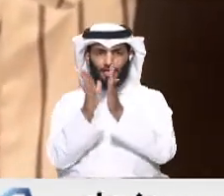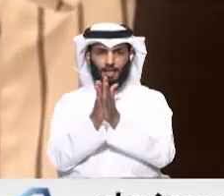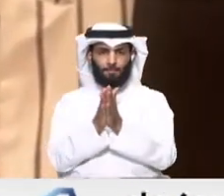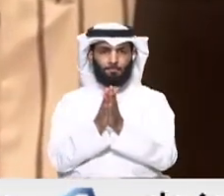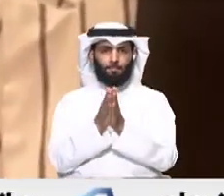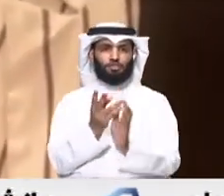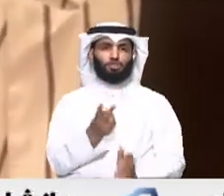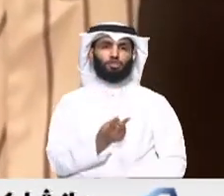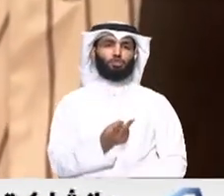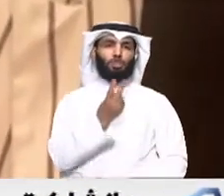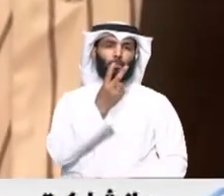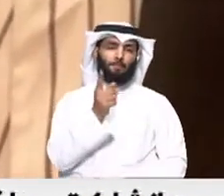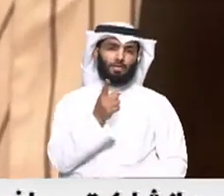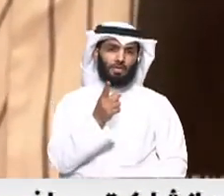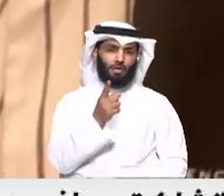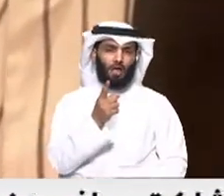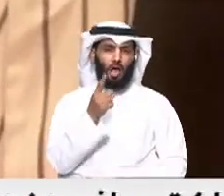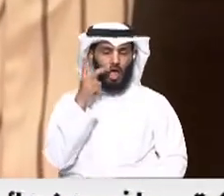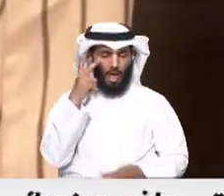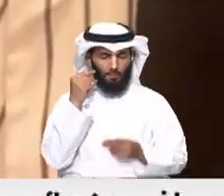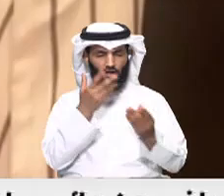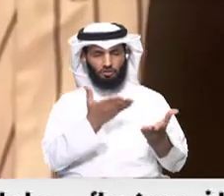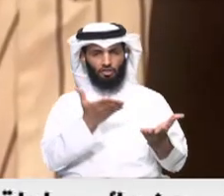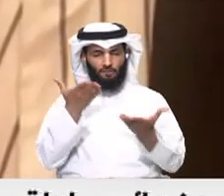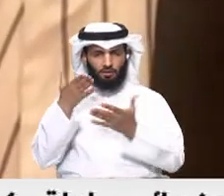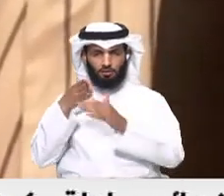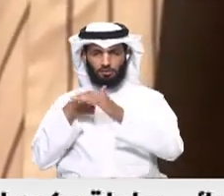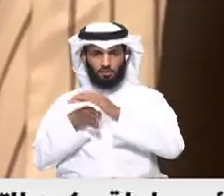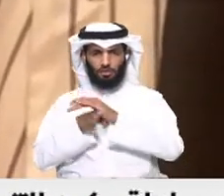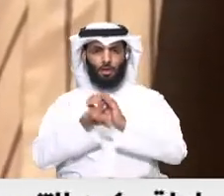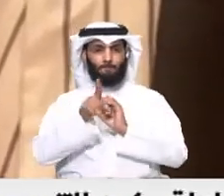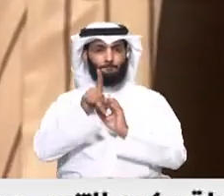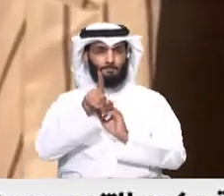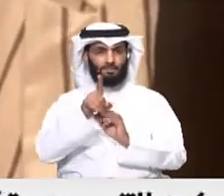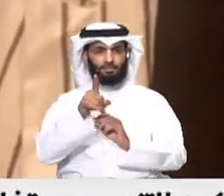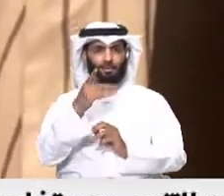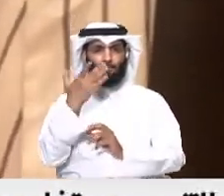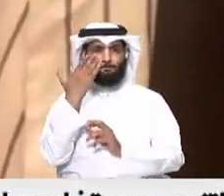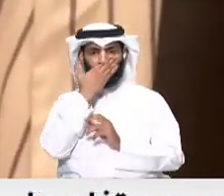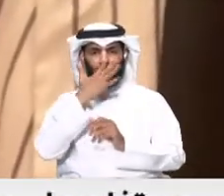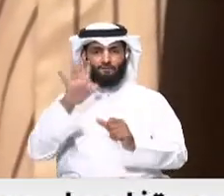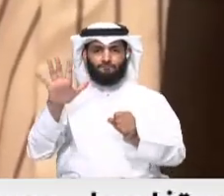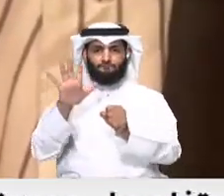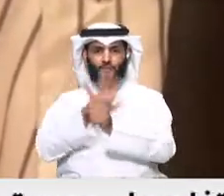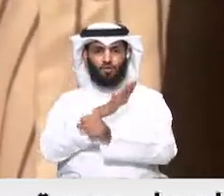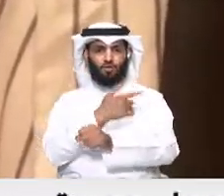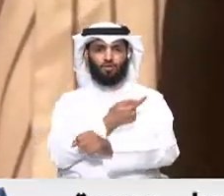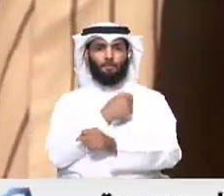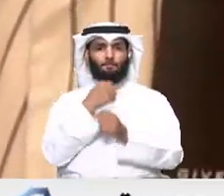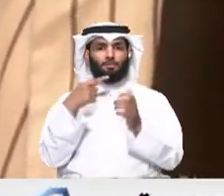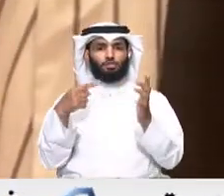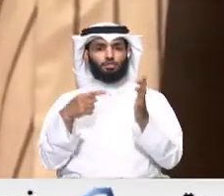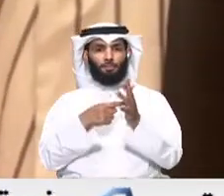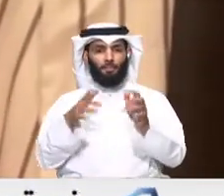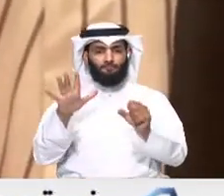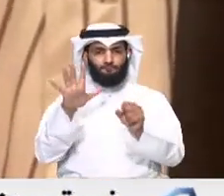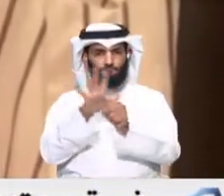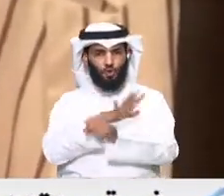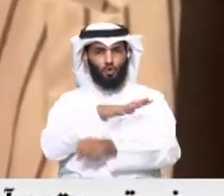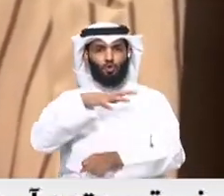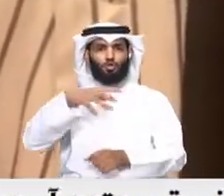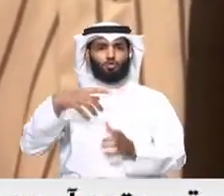مركز، إلا أنها كلها وصلت قدرتها الاستيعابية للحد الأقصى، وما زلنا حتى اليوم نشهد